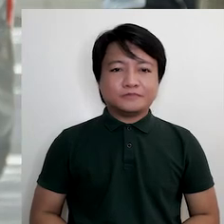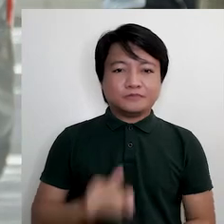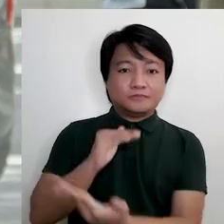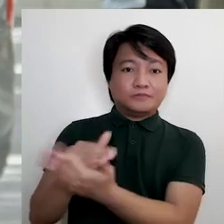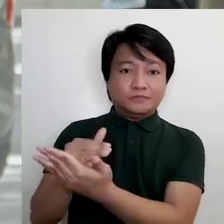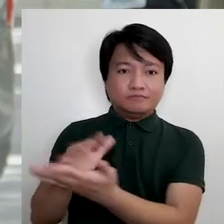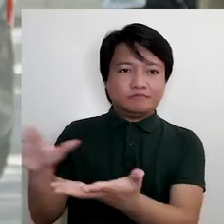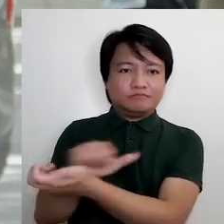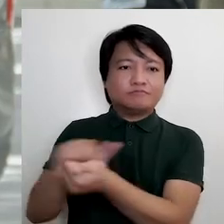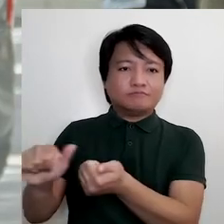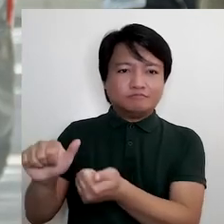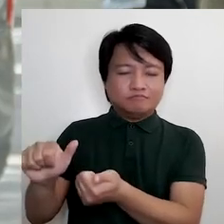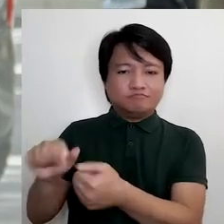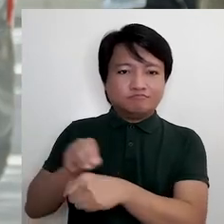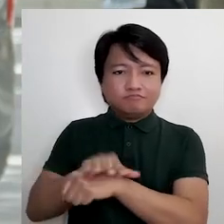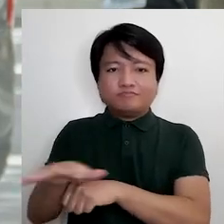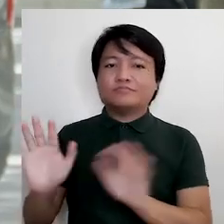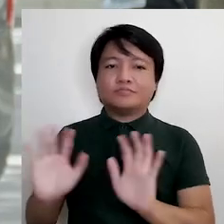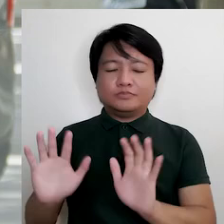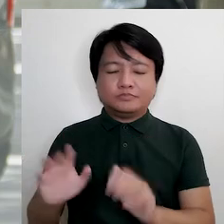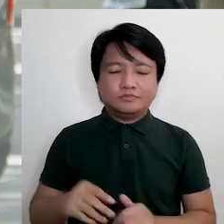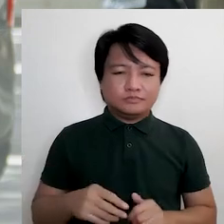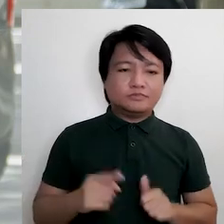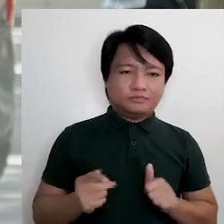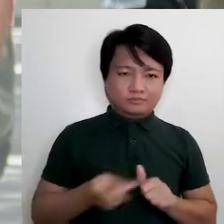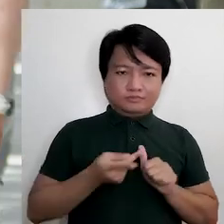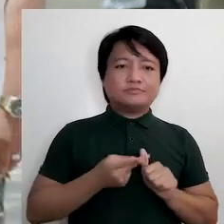Iwasan na makapinsala ng iba. Unahin ang kaligtasan.